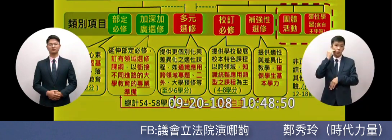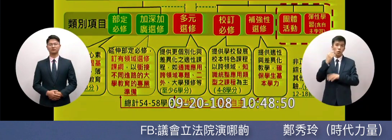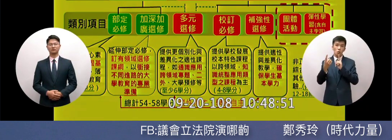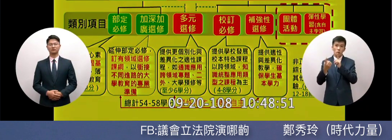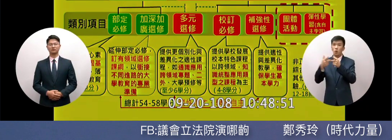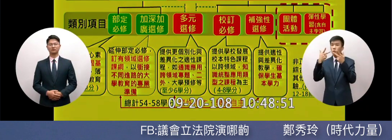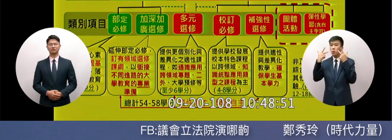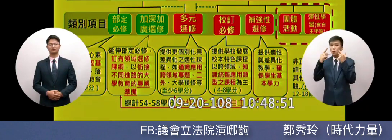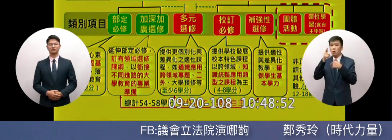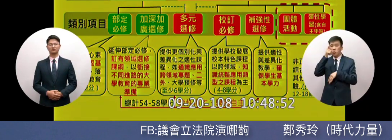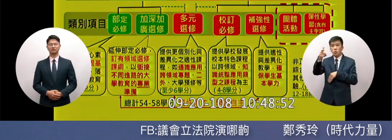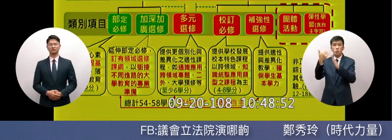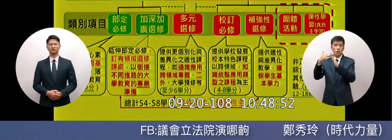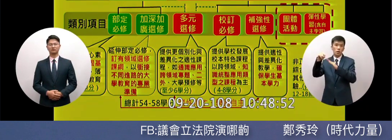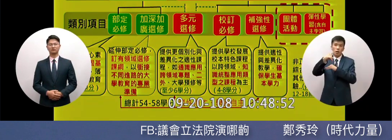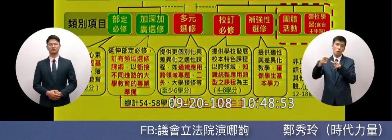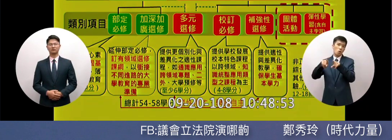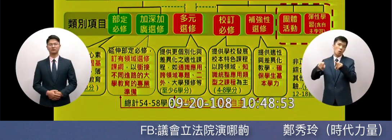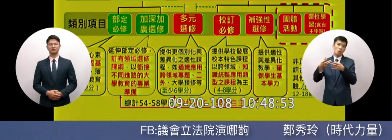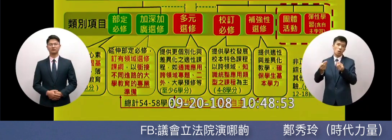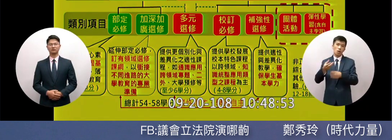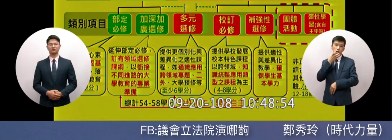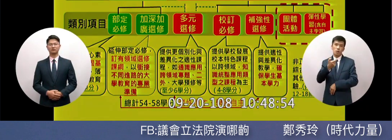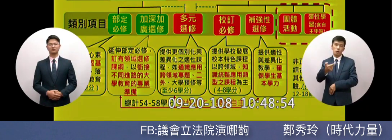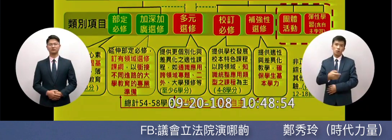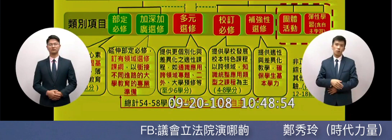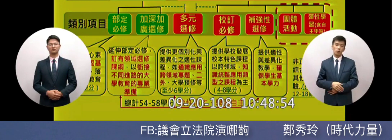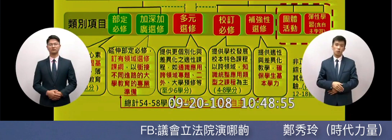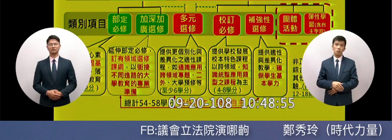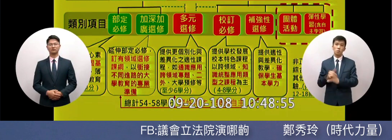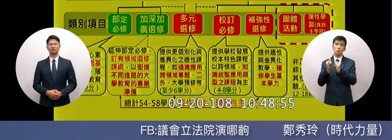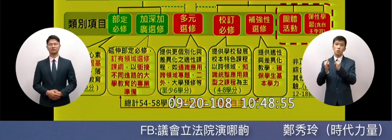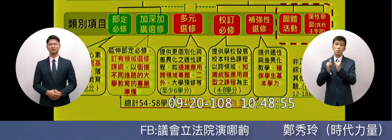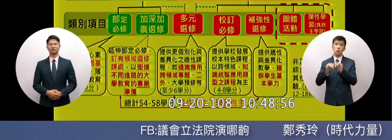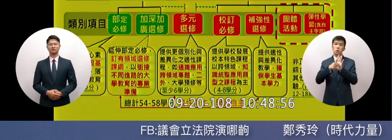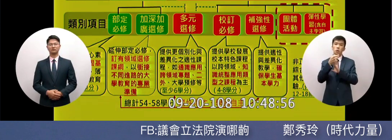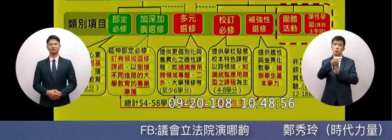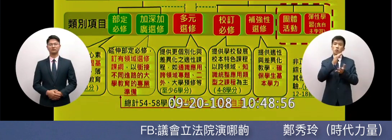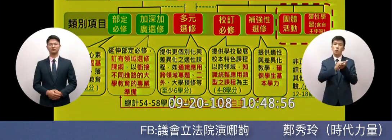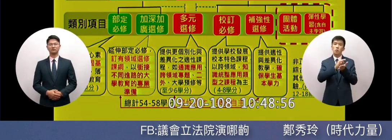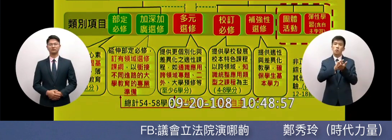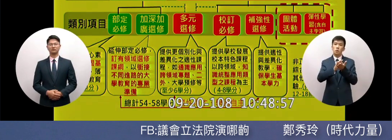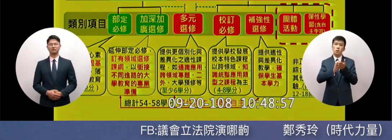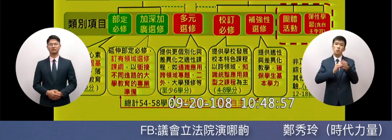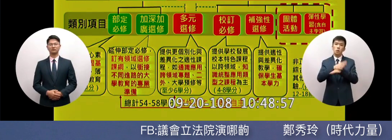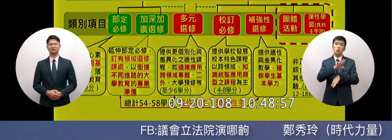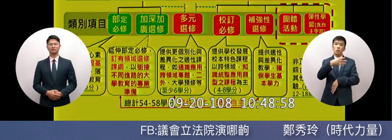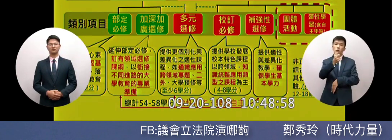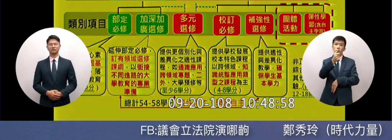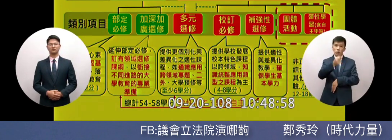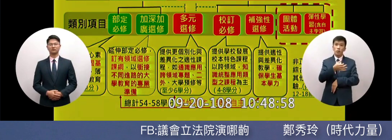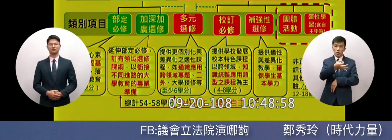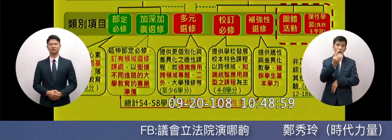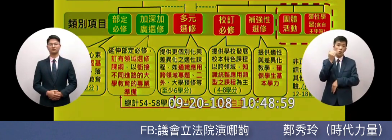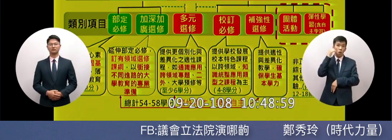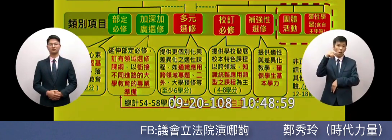来讲非常的不公平，纳税人所缴的450亿元更可能因为这个不